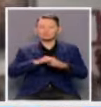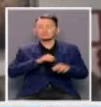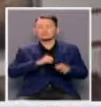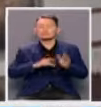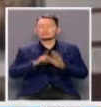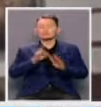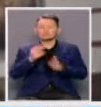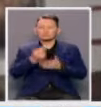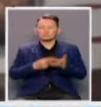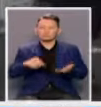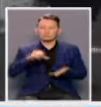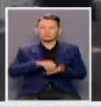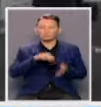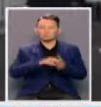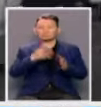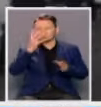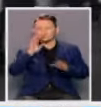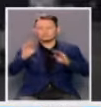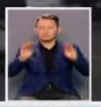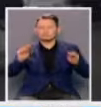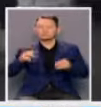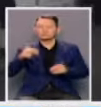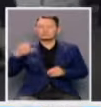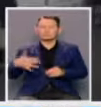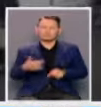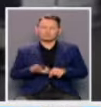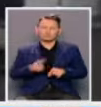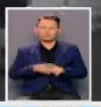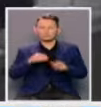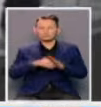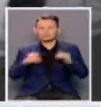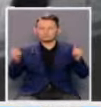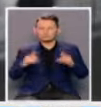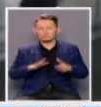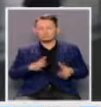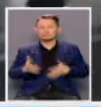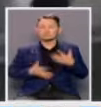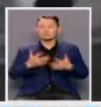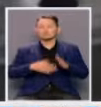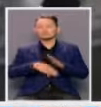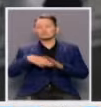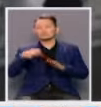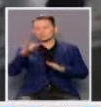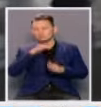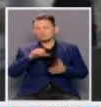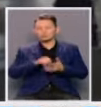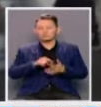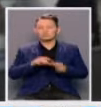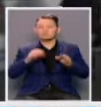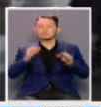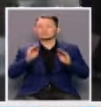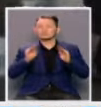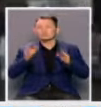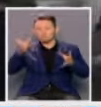суретшілер қатысуда. Мұнда қойылған жұмыстардың барлығы құнды жәдігерлер. Кең ауқымды шара шабытымның одан әрі шарықтауына серпін берді. Көрмеден